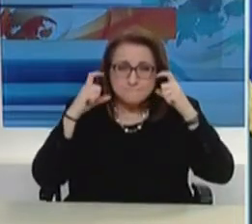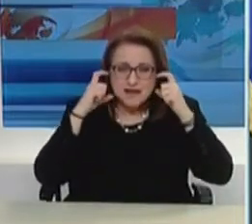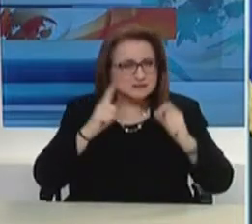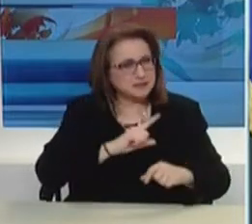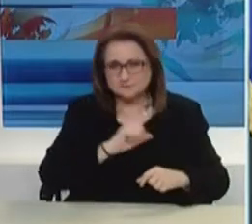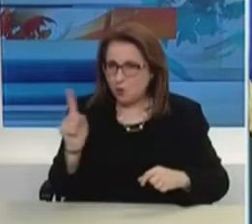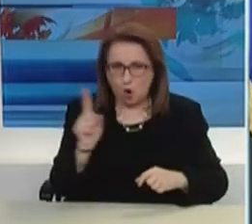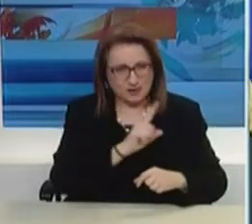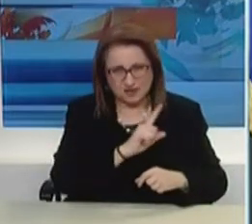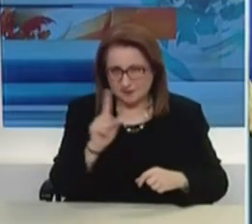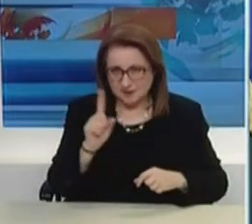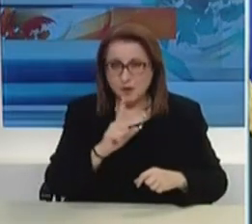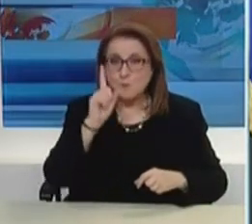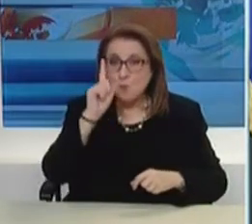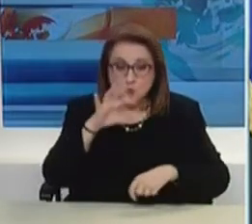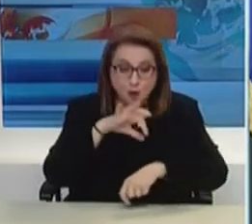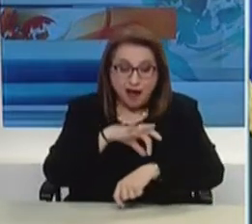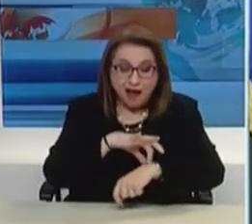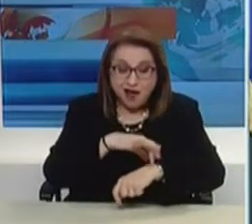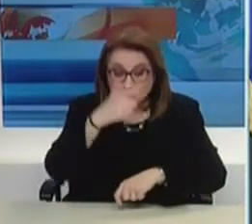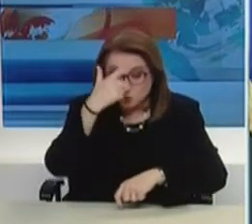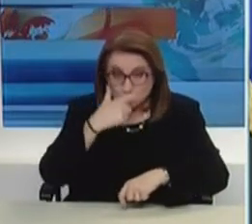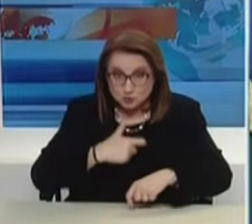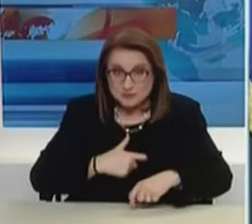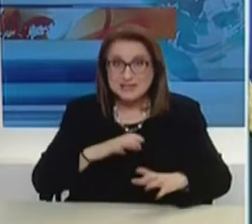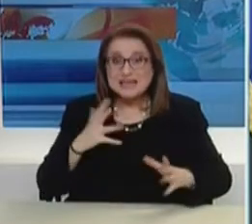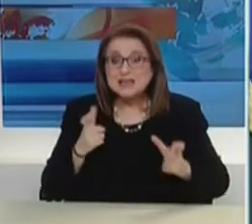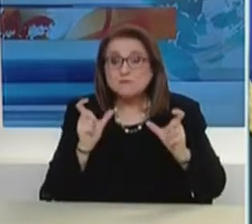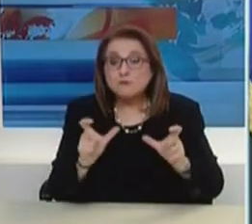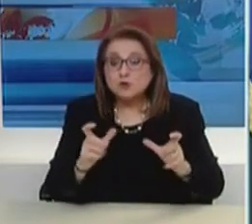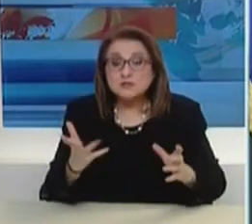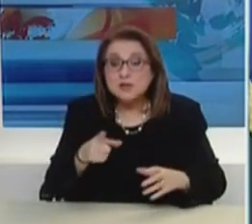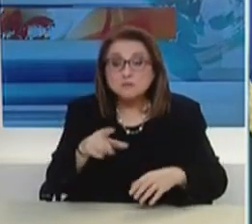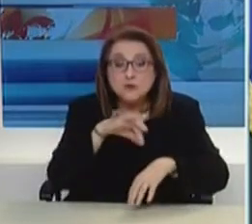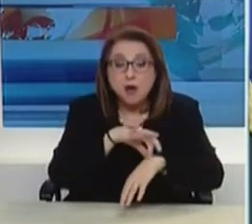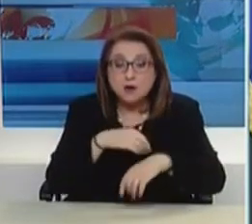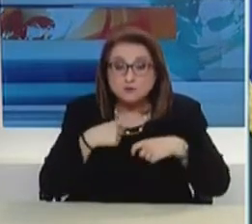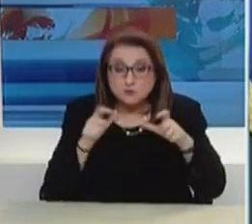προσώπου, εκτός και αν είναι άρρωστοι με τον ιό ή φροντίζουν κάποιον που είναι άρρωστος.